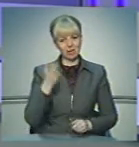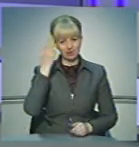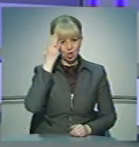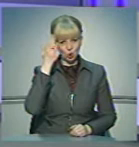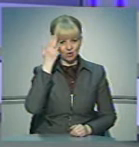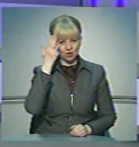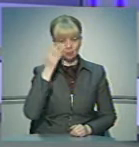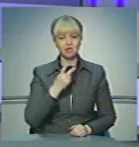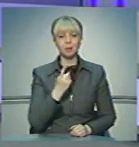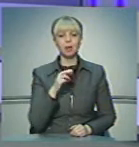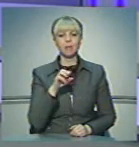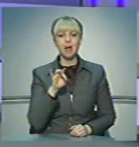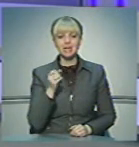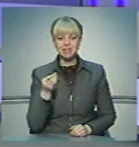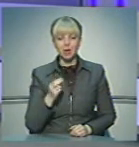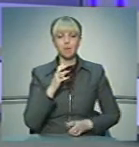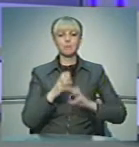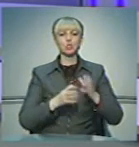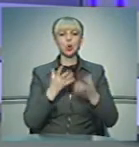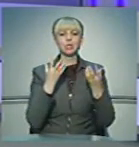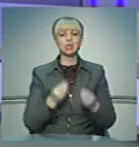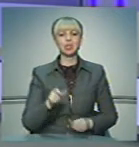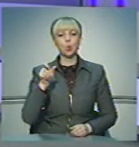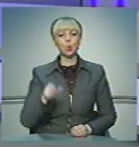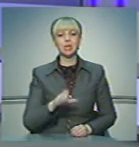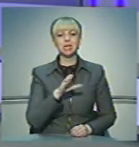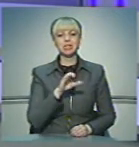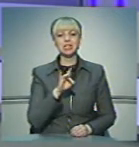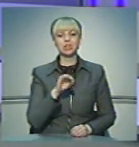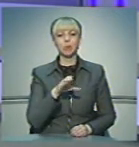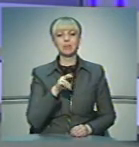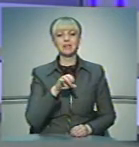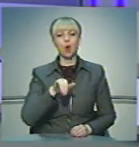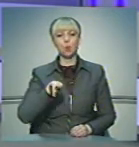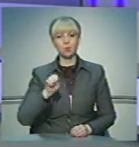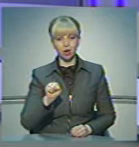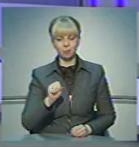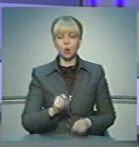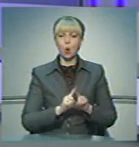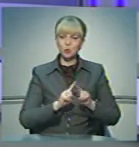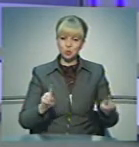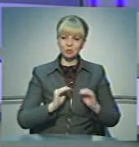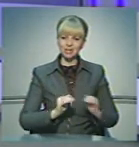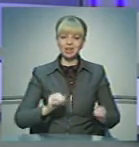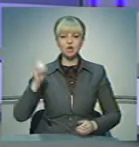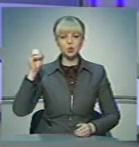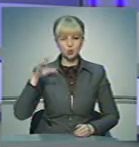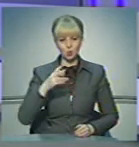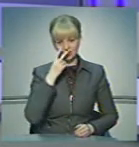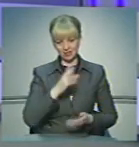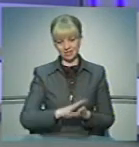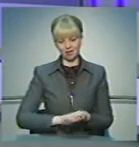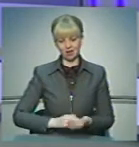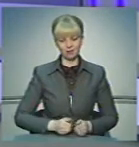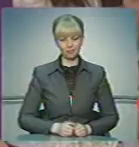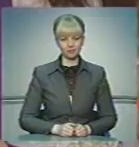талановитими. 21 березня – Міжнародний день людини із синдромом Дауна. Про особливих дітей сонця – далі